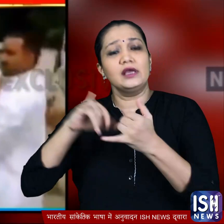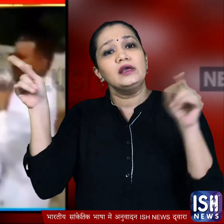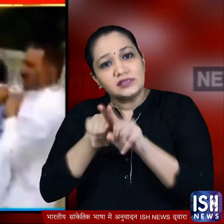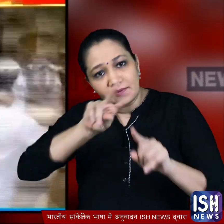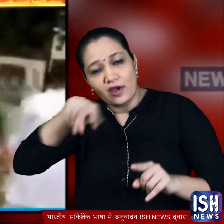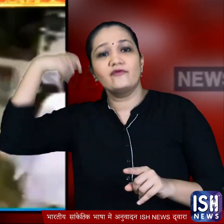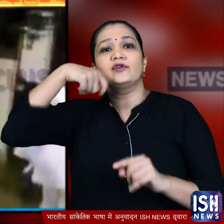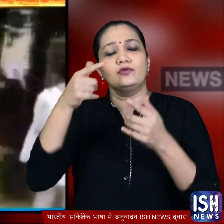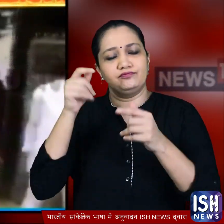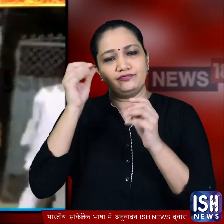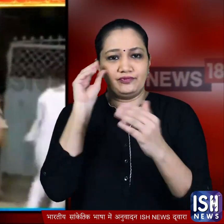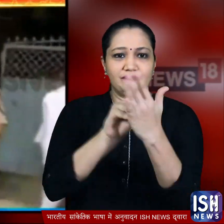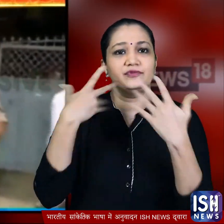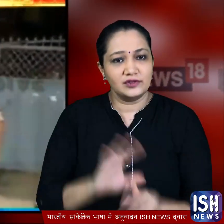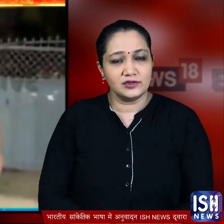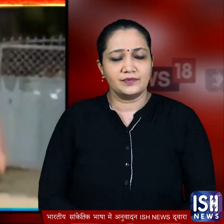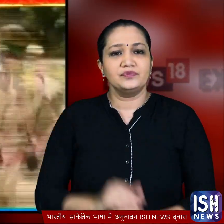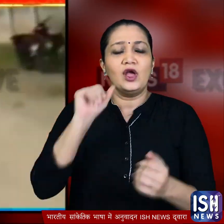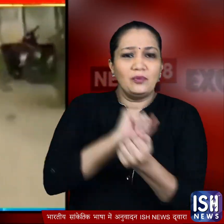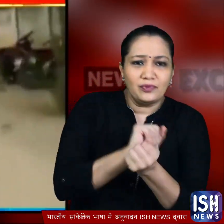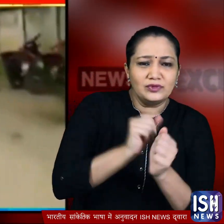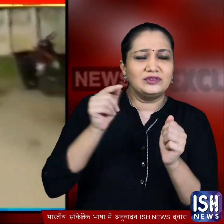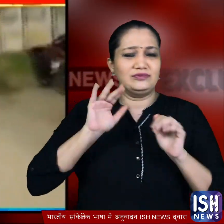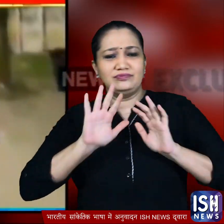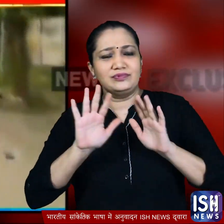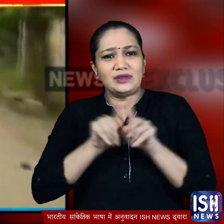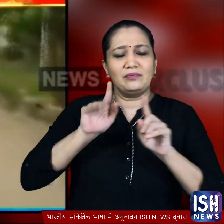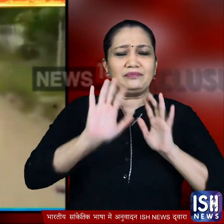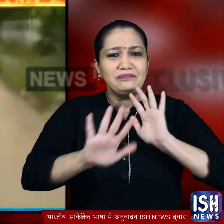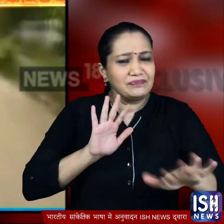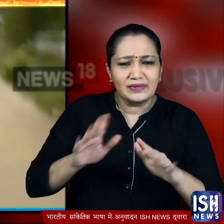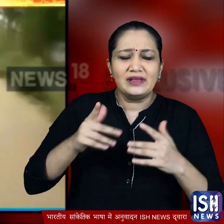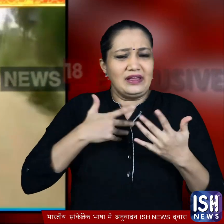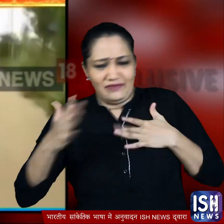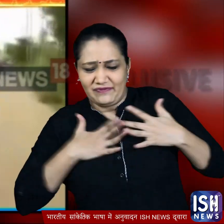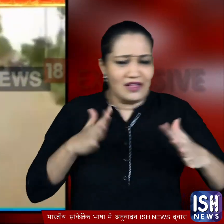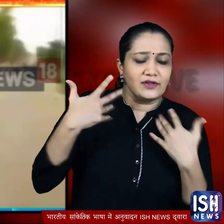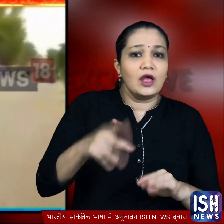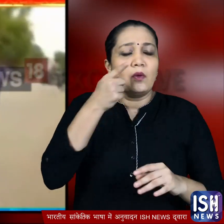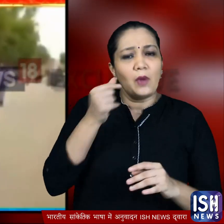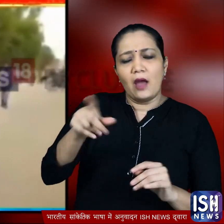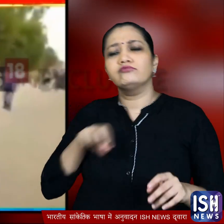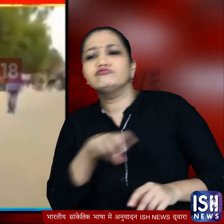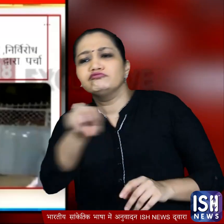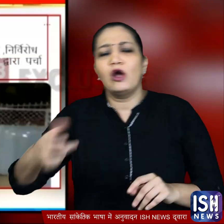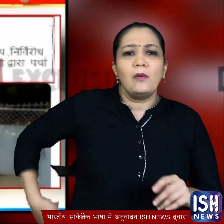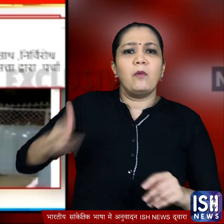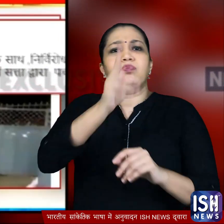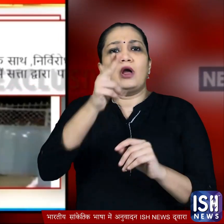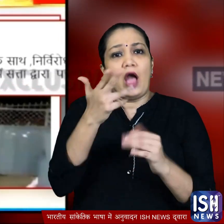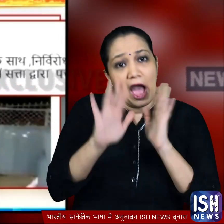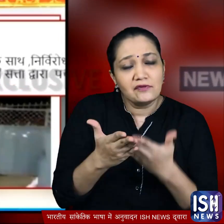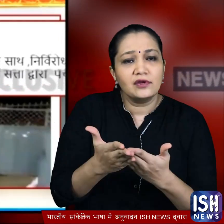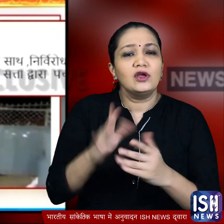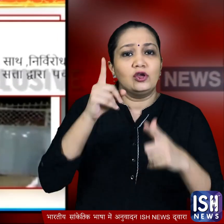सोशल मीडिया पर डाला। वीडियो में पुलिस वालों से धक्का मुक्की के बाद एक आदमी आराम से टहलता हुआ दिखा, जिसके पास पिस्तौल साफ दिखाई दी। जूही सिंह